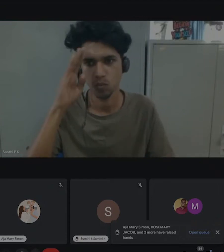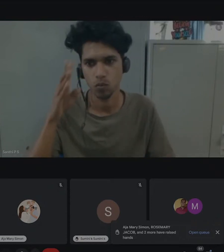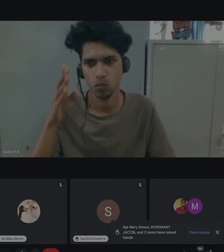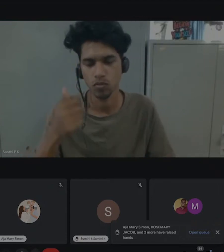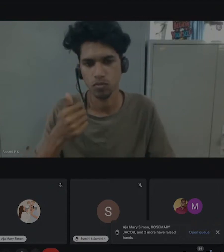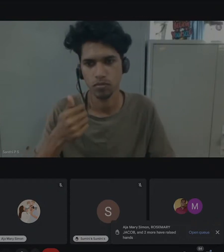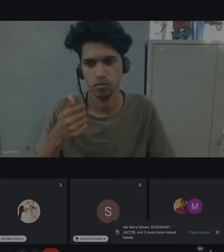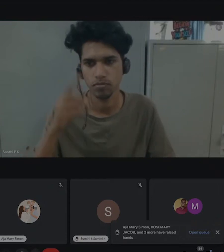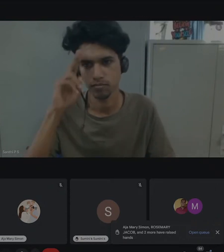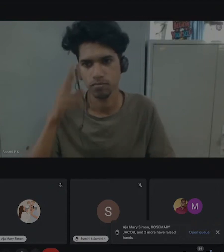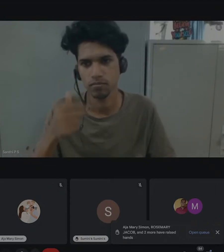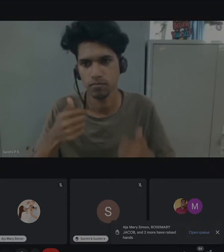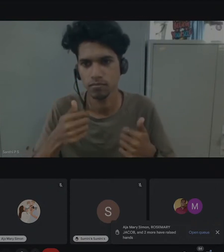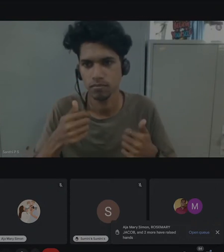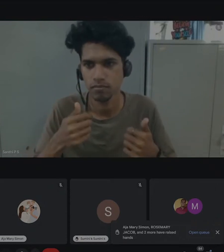ഹലോ